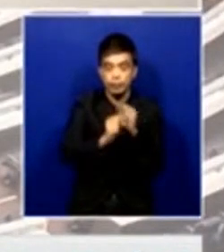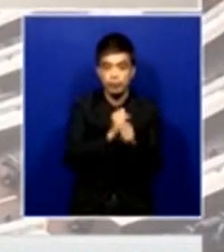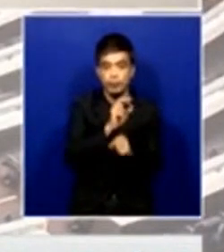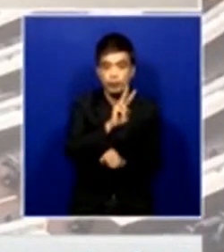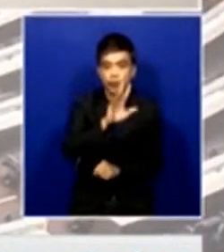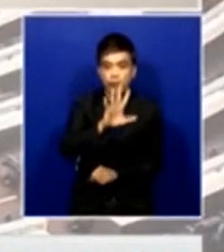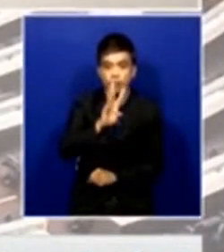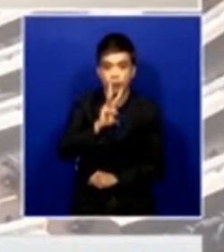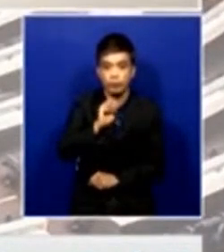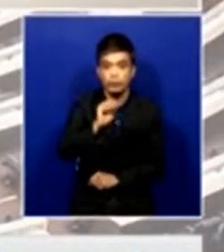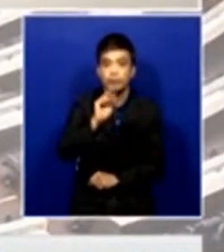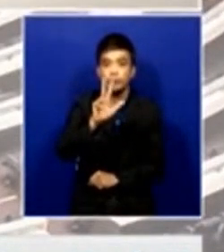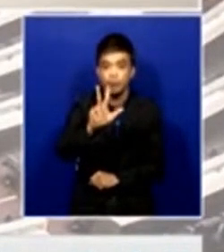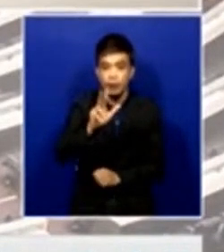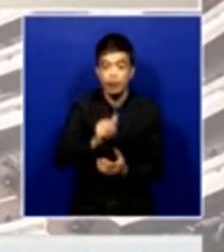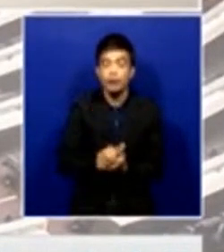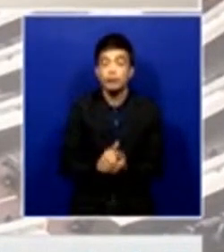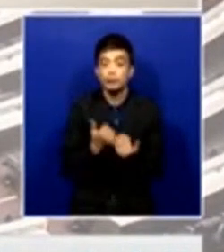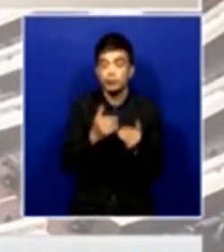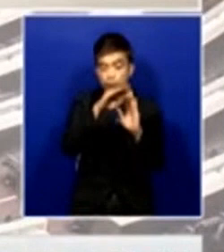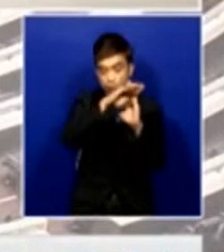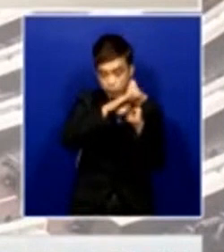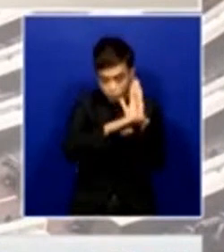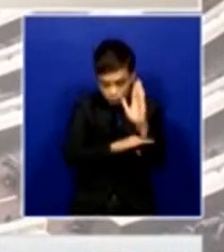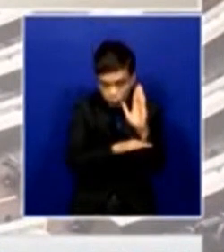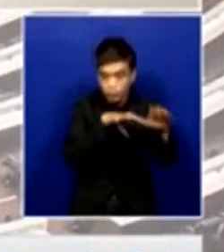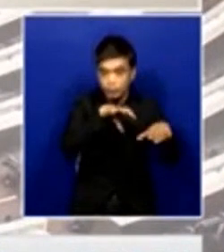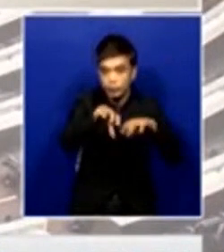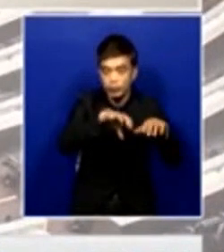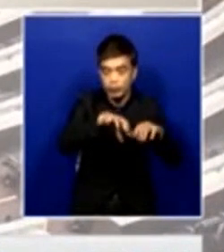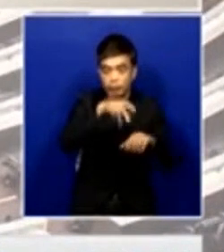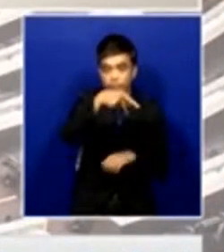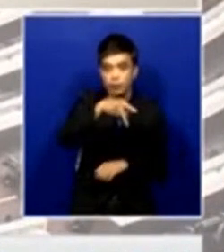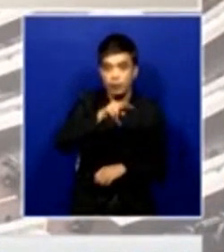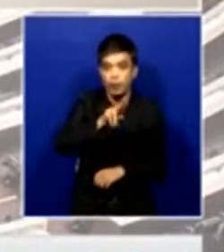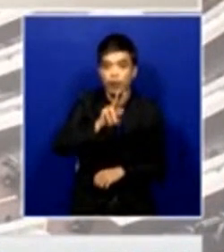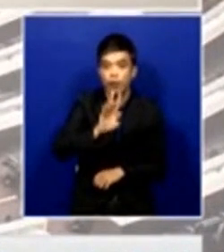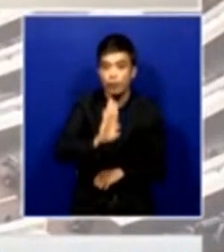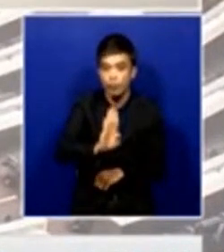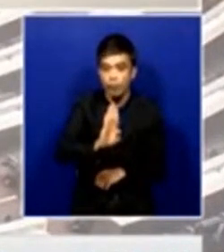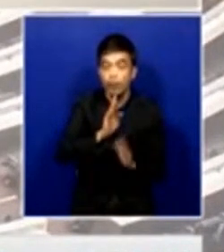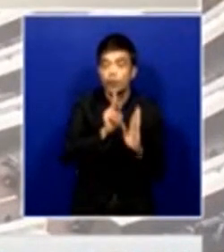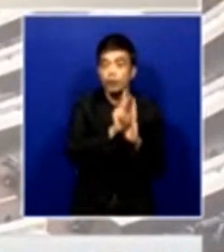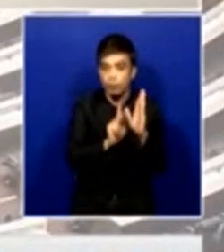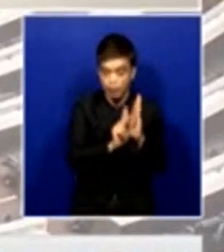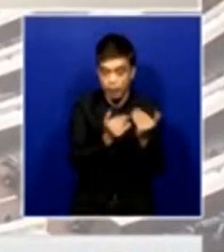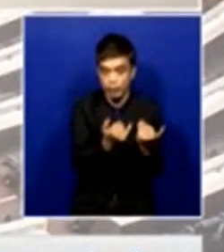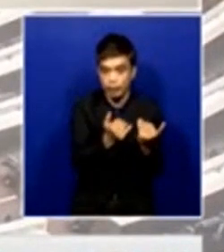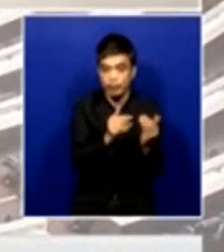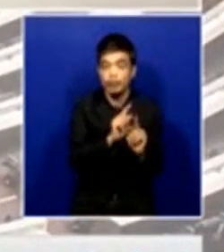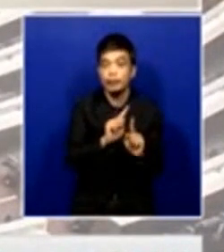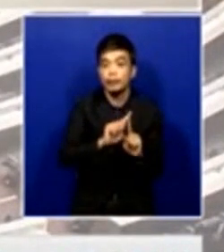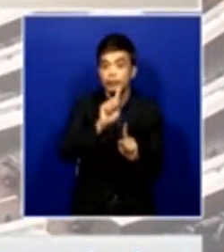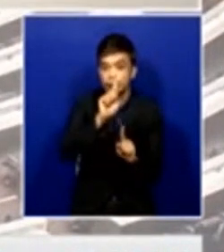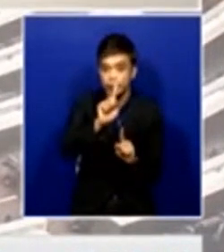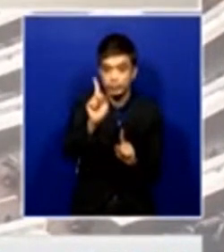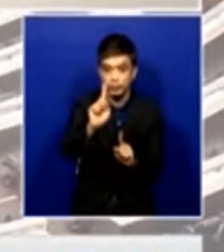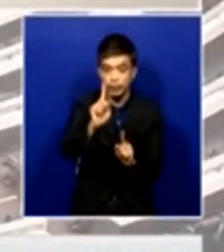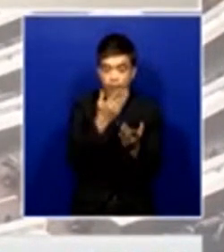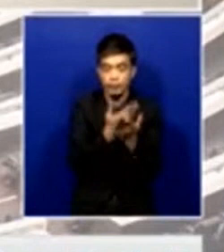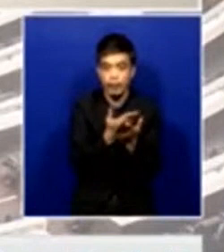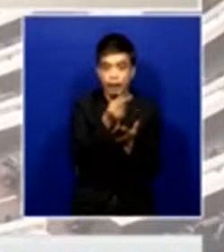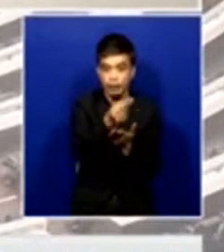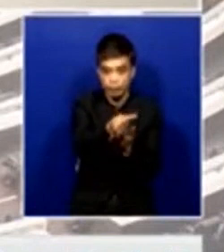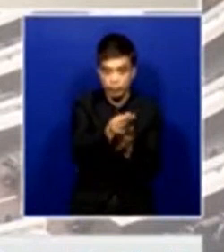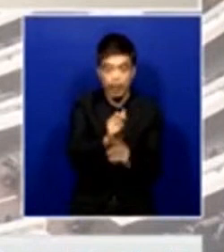ยงบประมาณและรายการที่นำไปจัดทำร่างพระราชบัญญัติองค์ประมาณฉบับนี้ประกอบด้วย 1. รายจ่ายประจำ